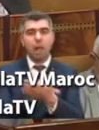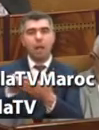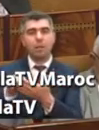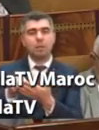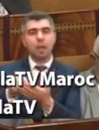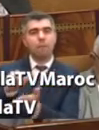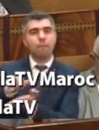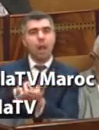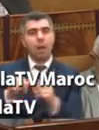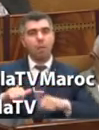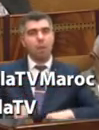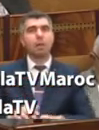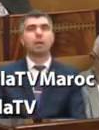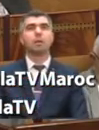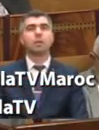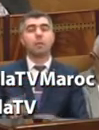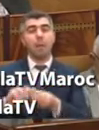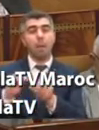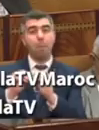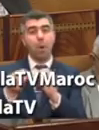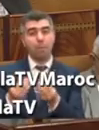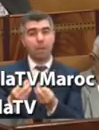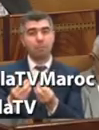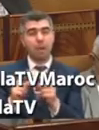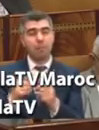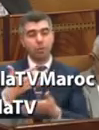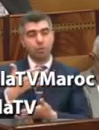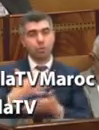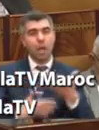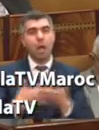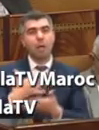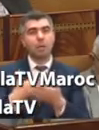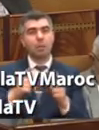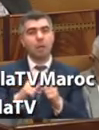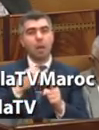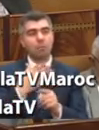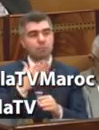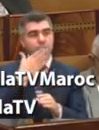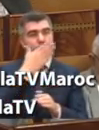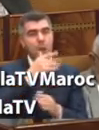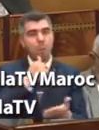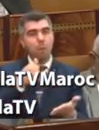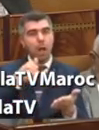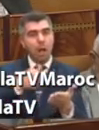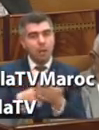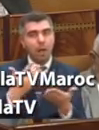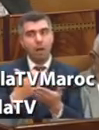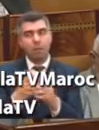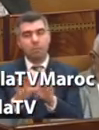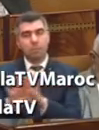الفلاح كيعاني من واحد المشكل، هو الصعوبة في الحصول على الشواهد الإدارية الخاصة بالاستمرار. كيبغي يصوب بلاده ويقاد ويدلع على